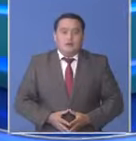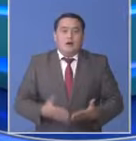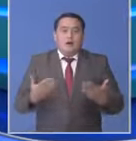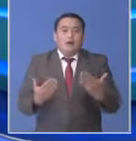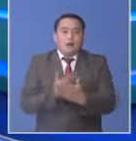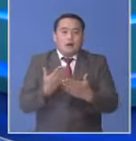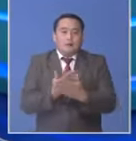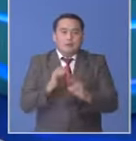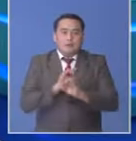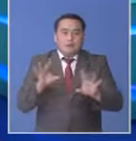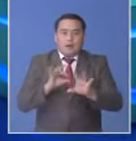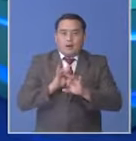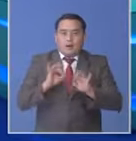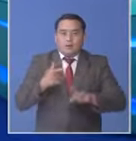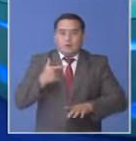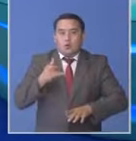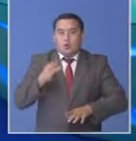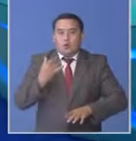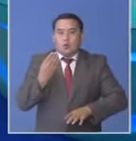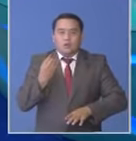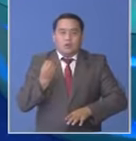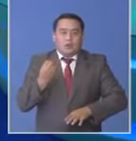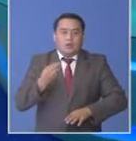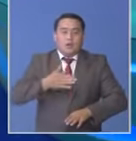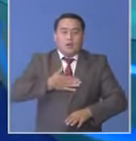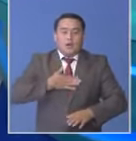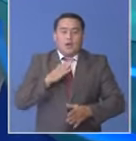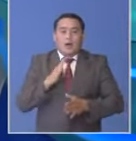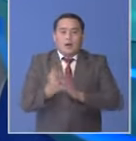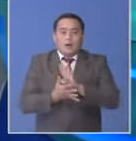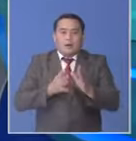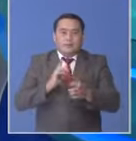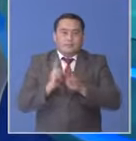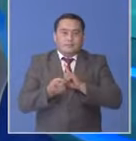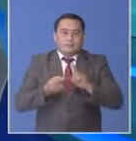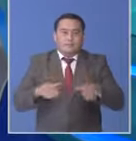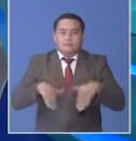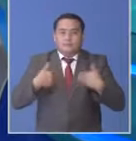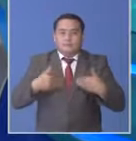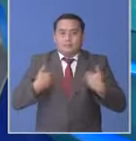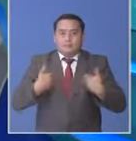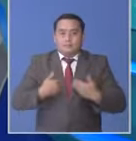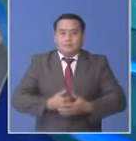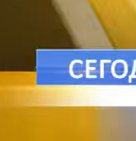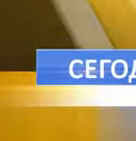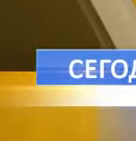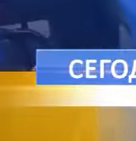новости на телеканале ЖТСУ. С вами я, Гульшат Куттыбекова, сурдоперевод Марат Джумабеков. Добрый вечер и коротко о главном.